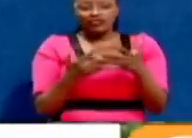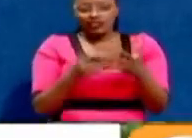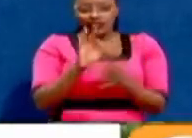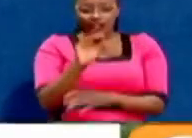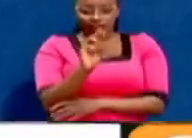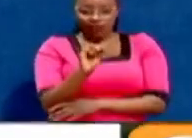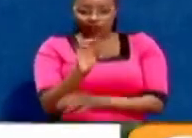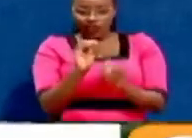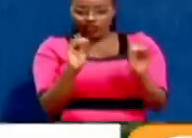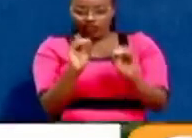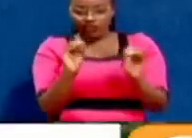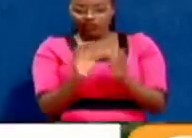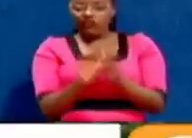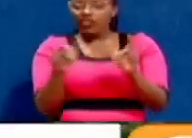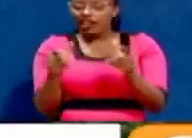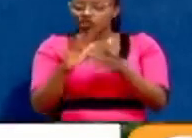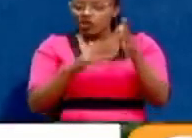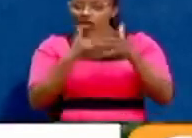Hapa mambo ya network hakuna.